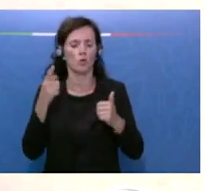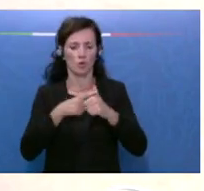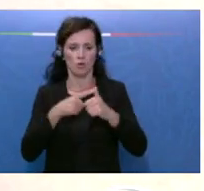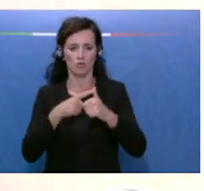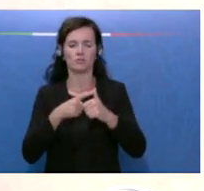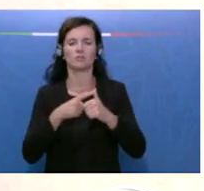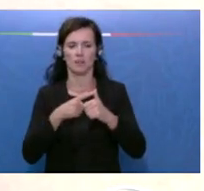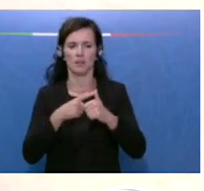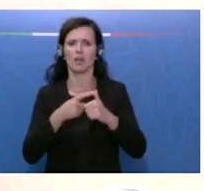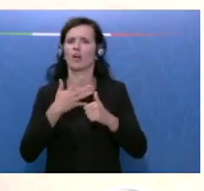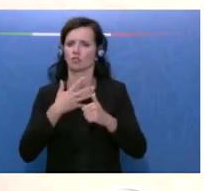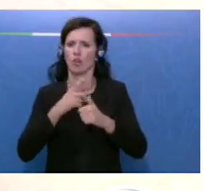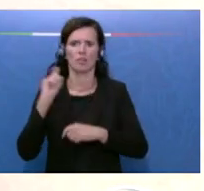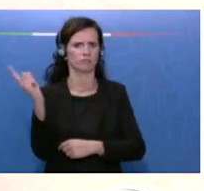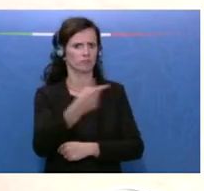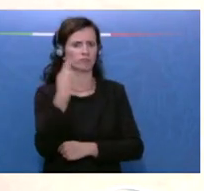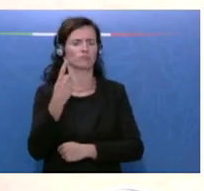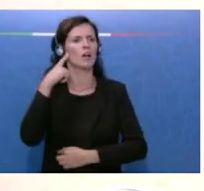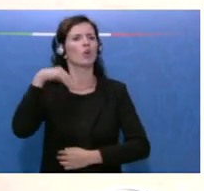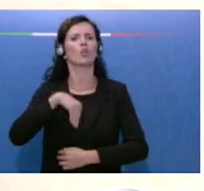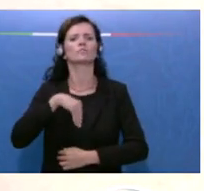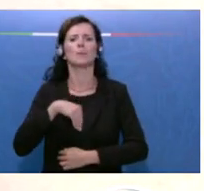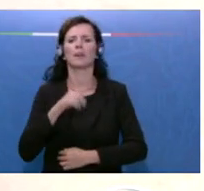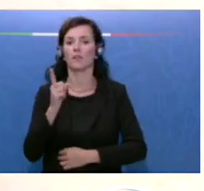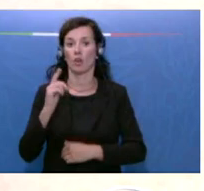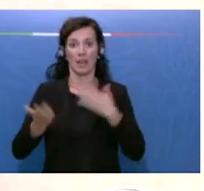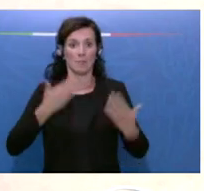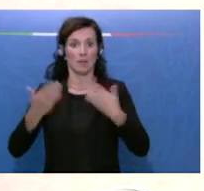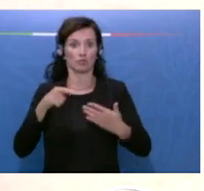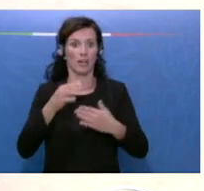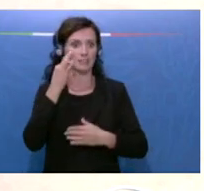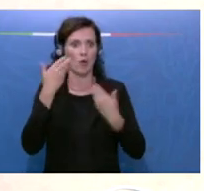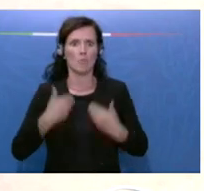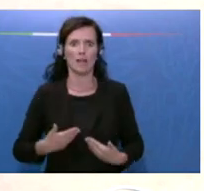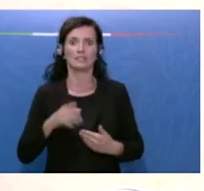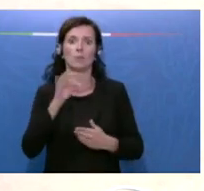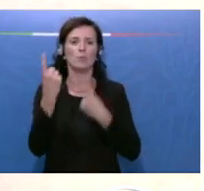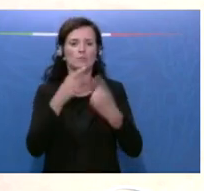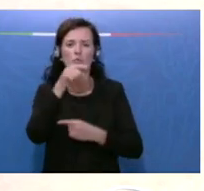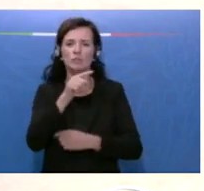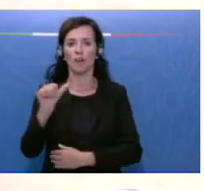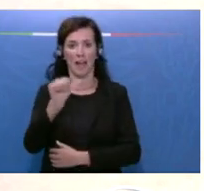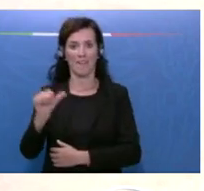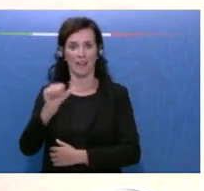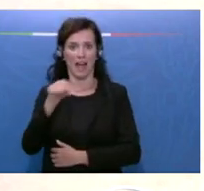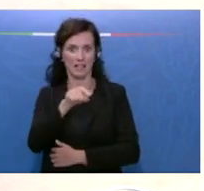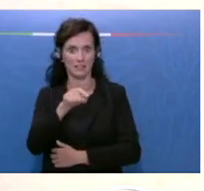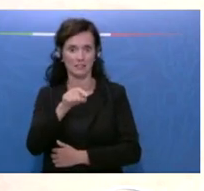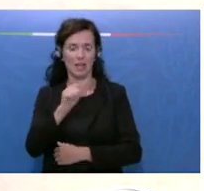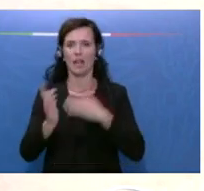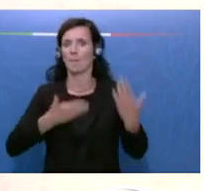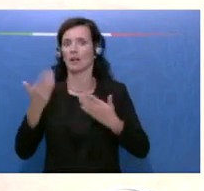che l'emergenza umanitaria che si sta sviluppando in afghanistan è